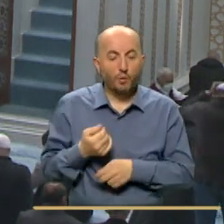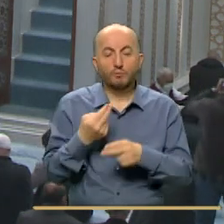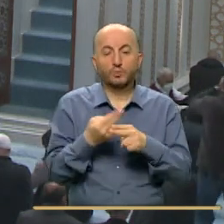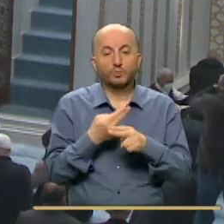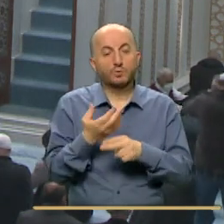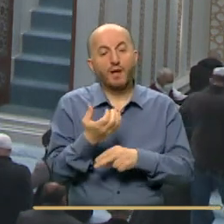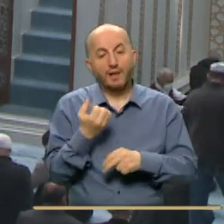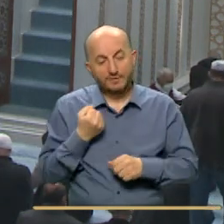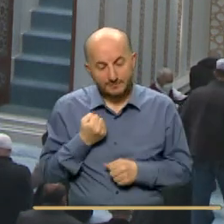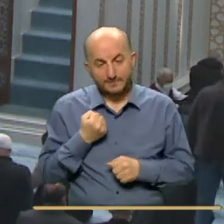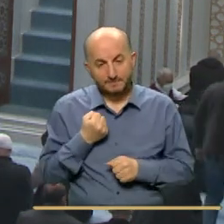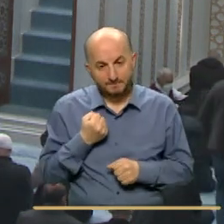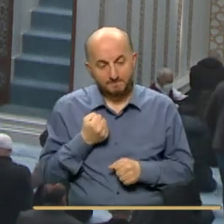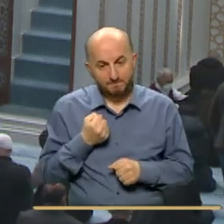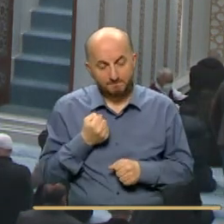aldı.